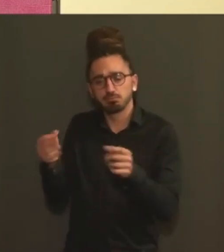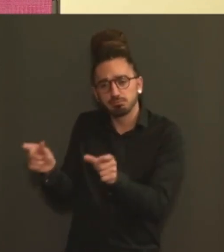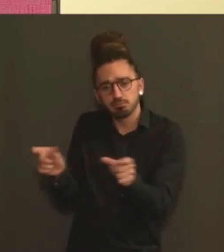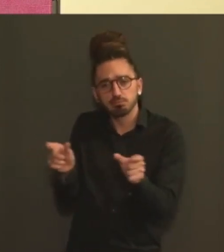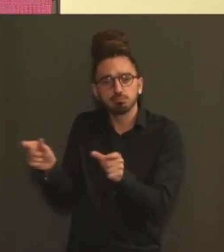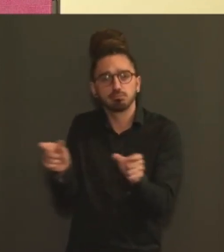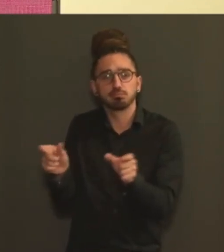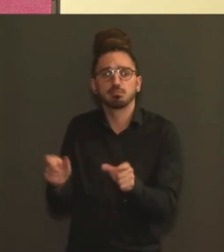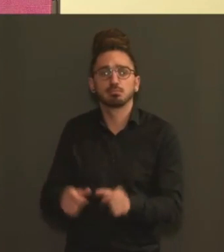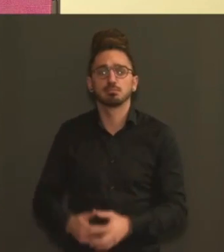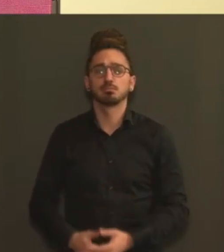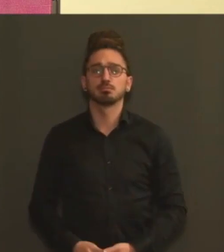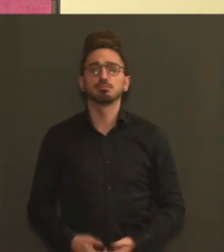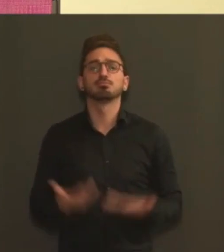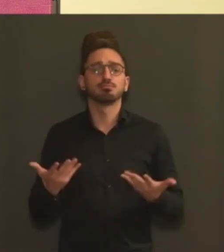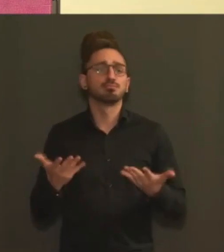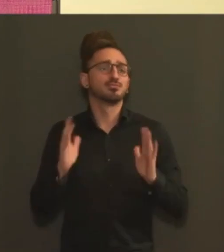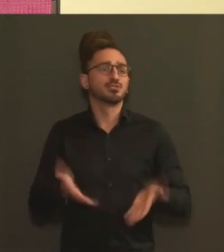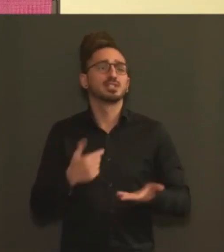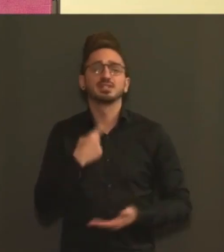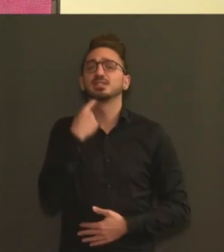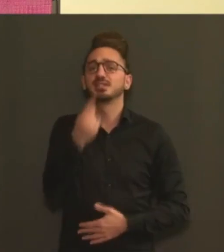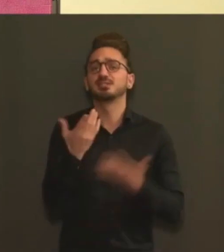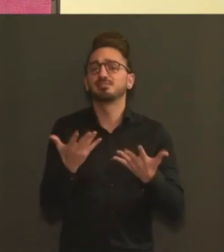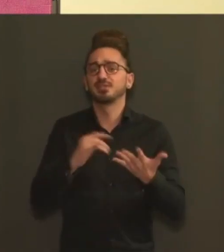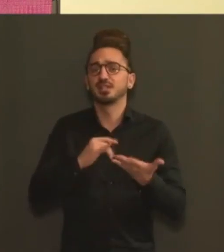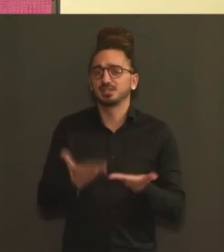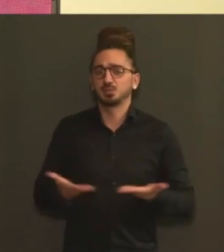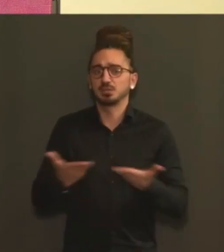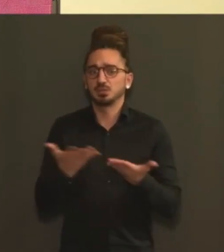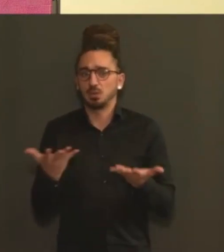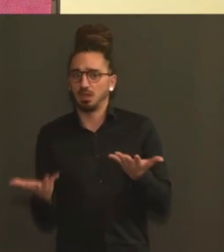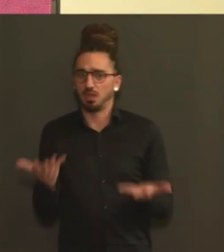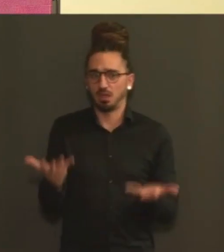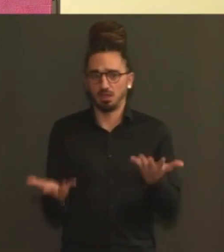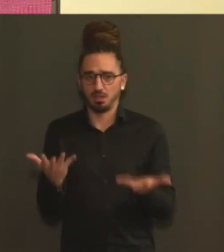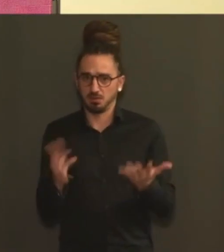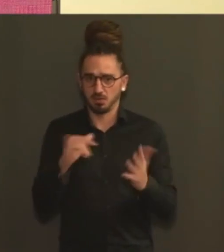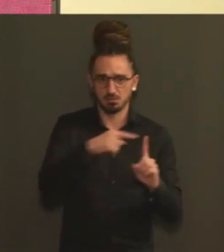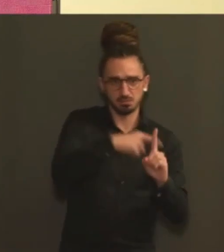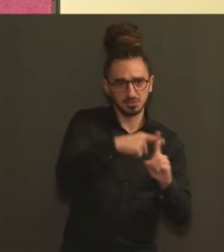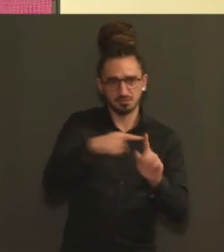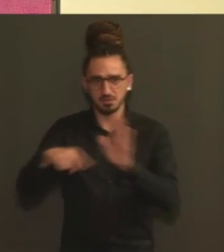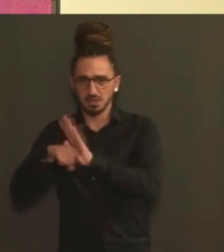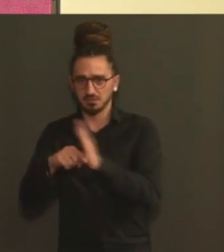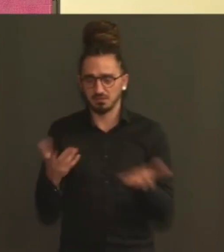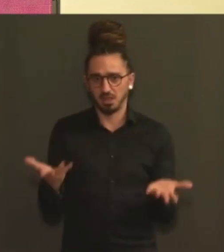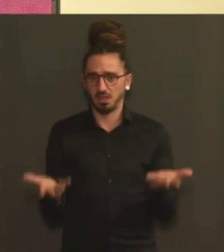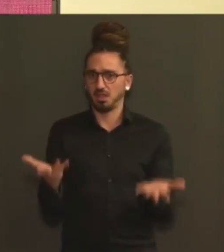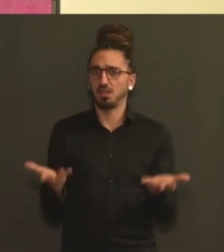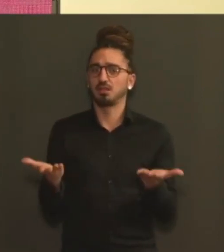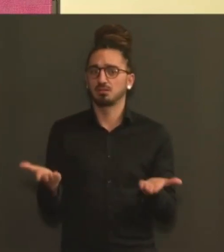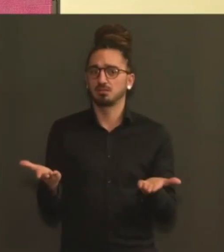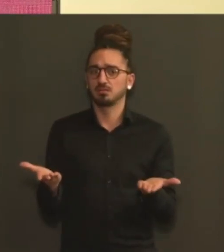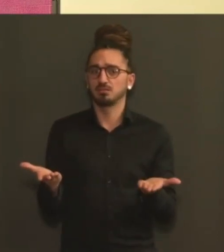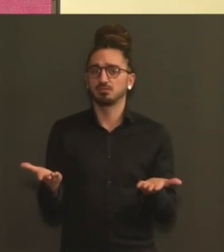dans une situation entre deux eaux, devant un verre qui est à la fois à moitié plein et à moitié vide. Ce qui peut nous réconforter,